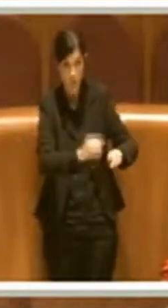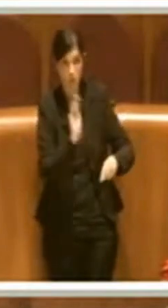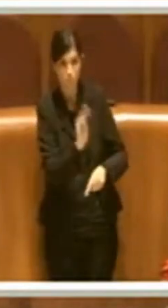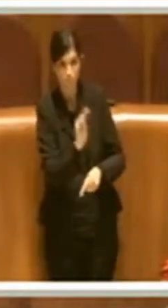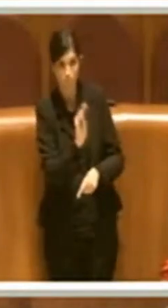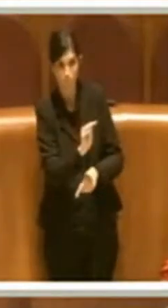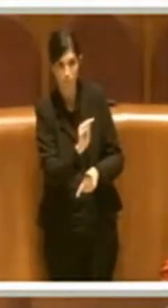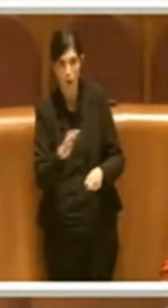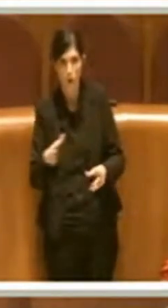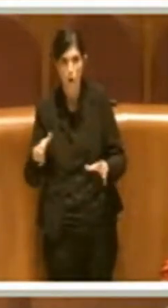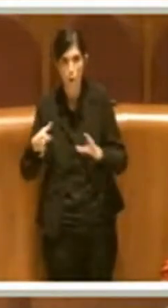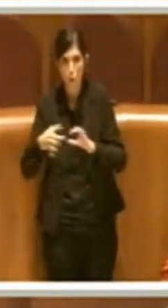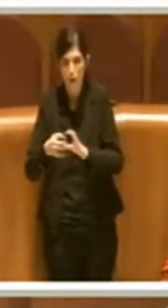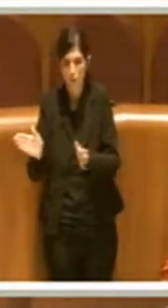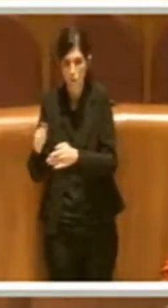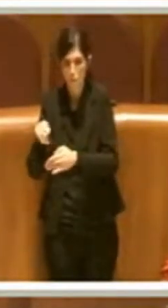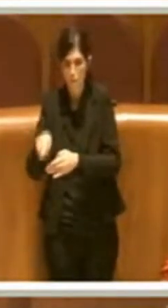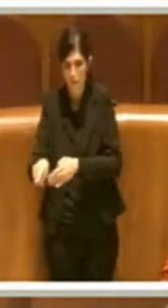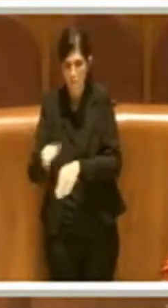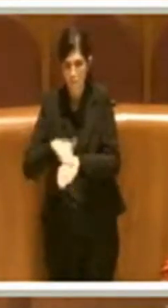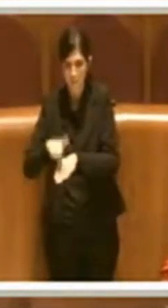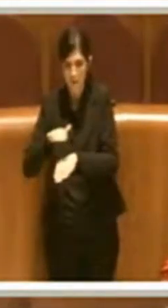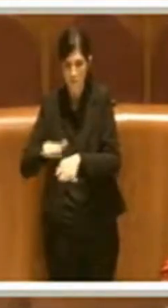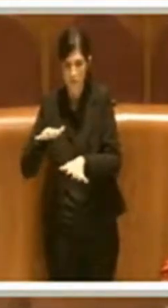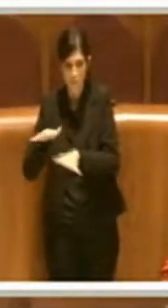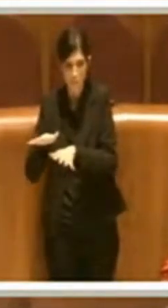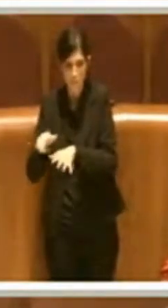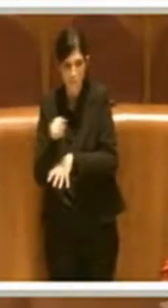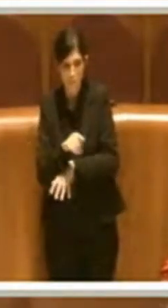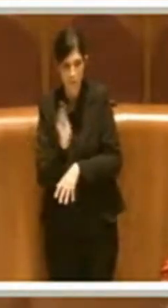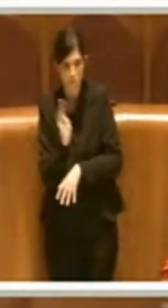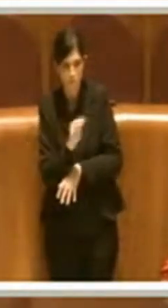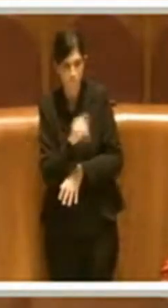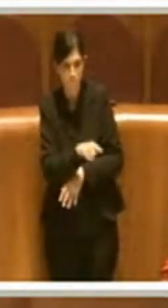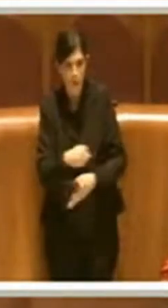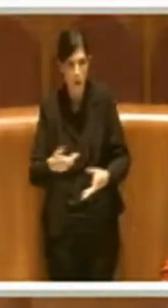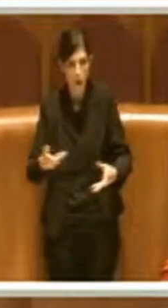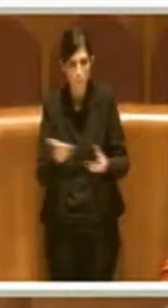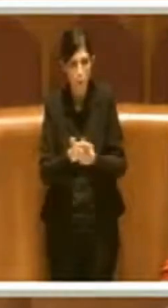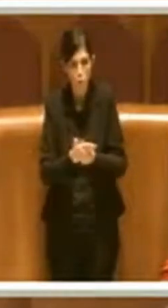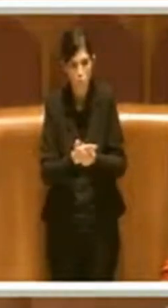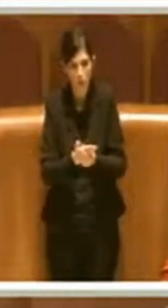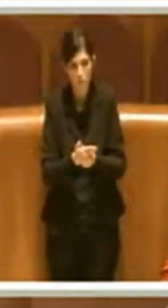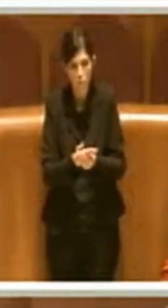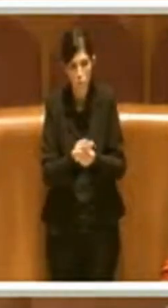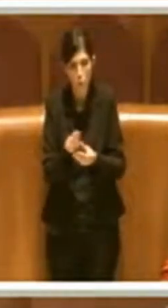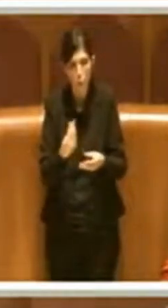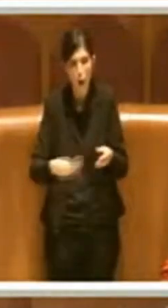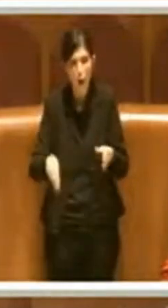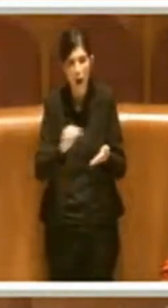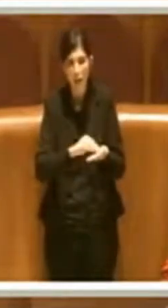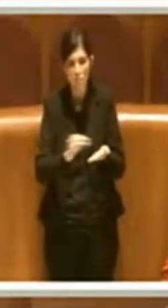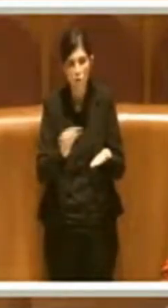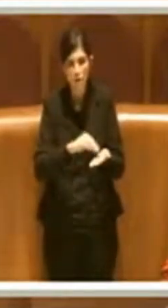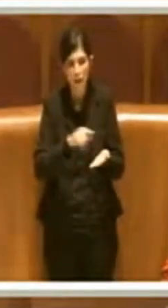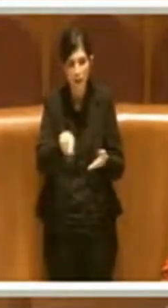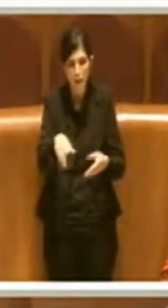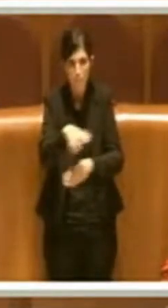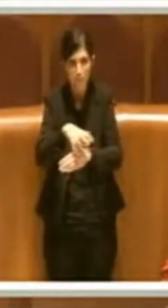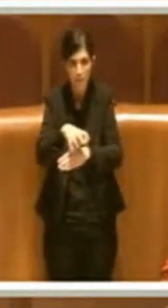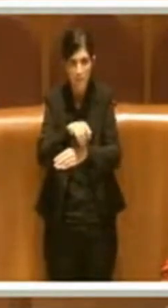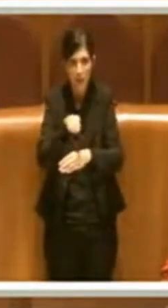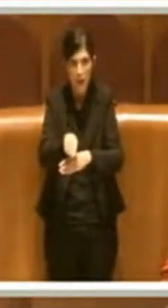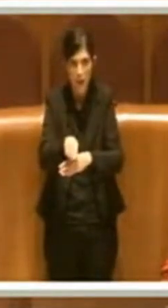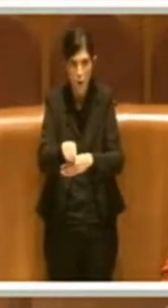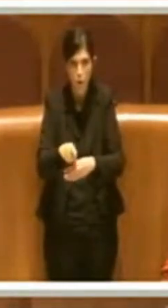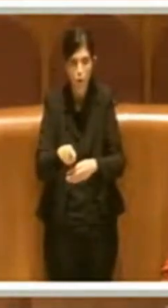Dipartimento Roma Servizi per la Mobilità, di lavorare per aggiornare questo progetto definitivo e consegnarlo al MIT, al Ministero delle Infrastrutture e dei Trasporti,